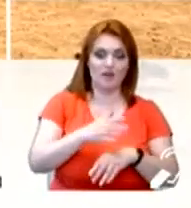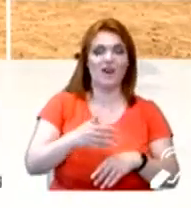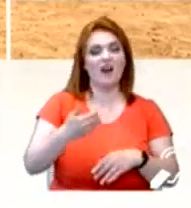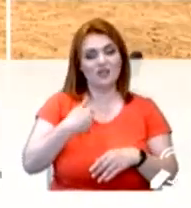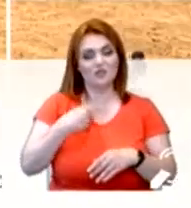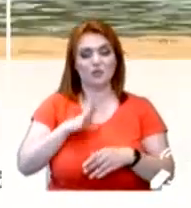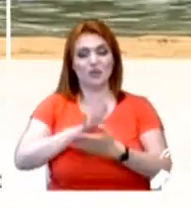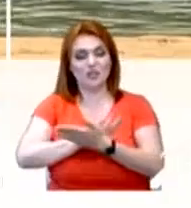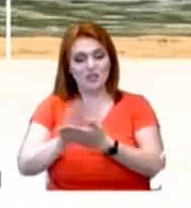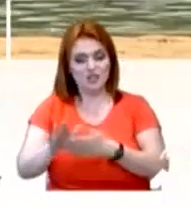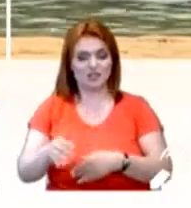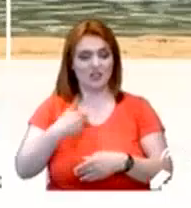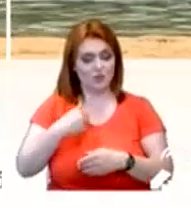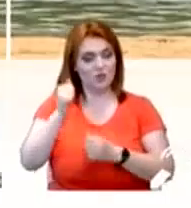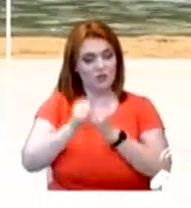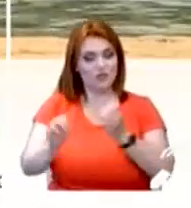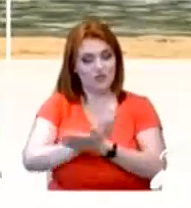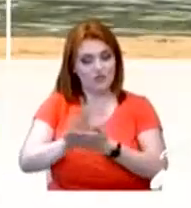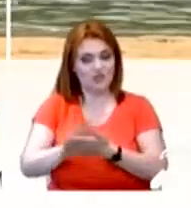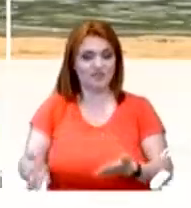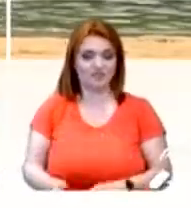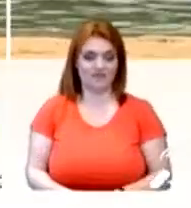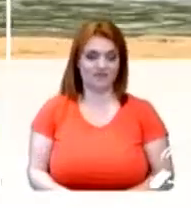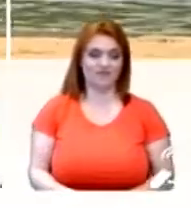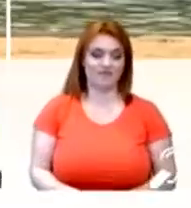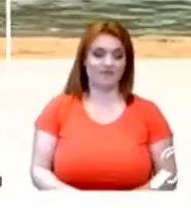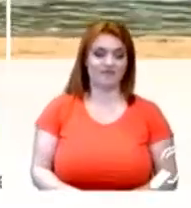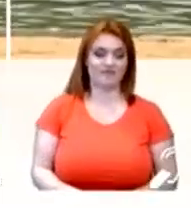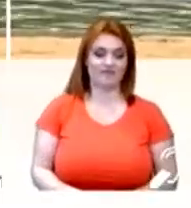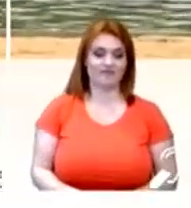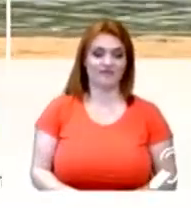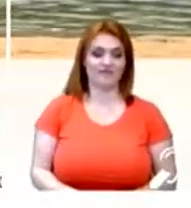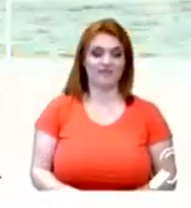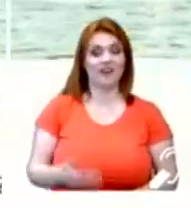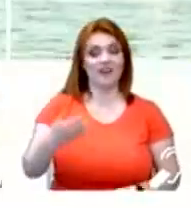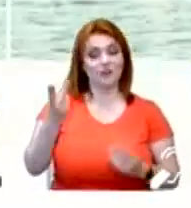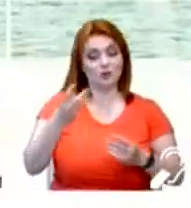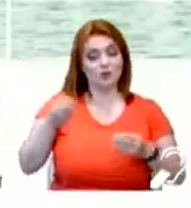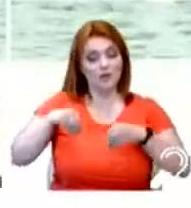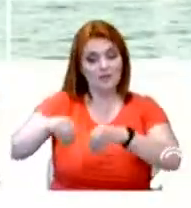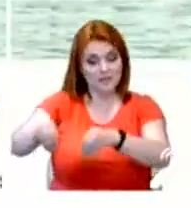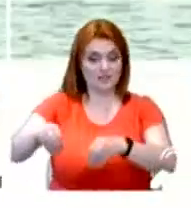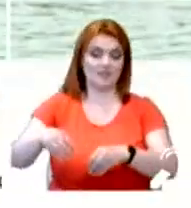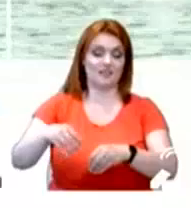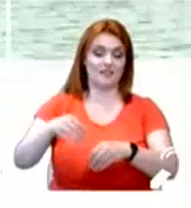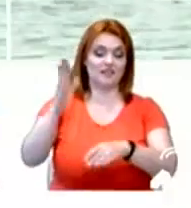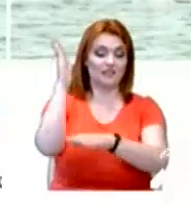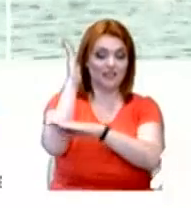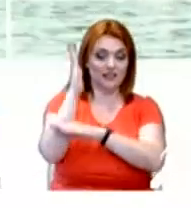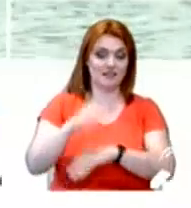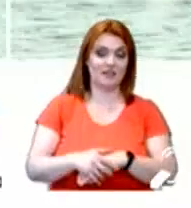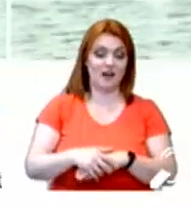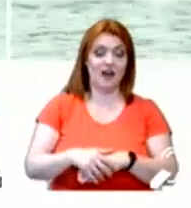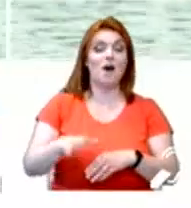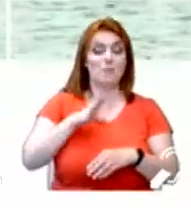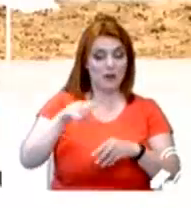чище, чтобы его чистили. И, наверное, хотелось бы еще, чтобы на пляже был какой-то тенечек, деревья. Deși nisipul de pe plajă a fost